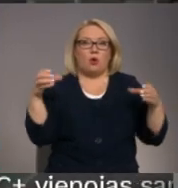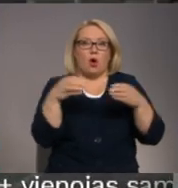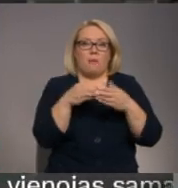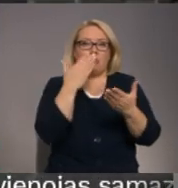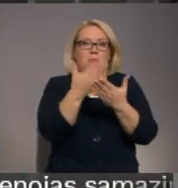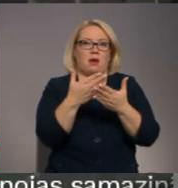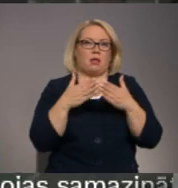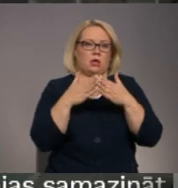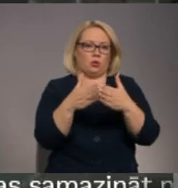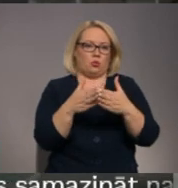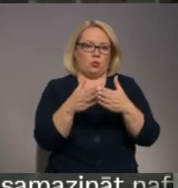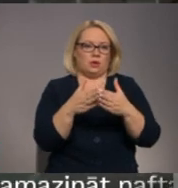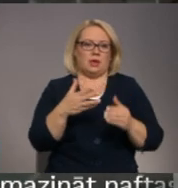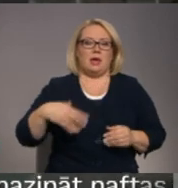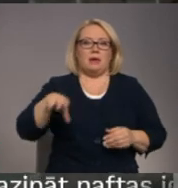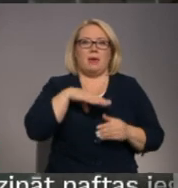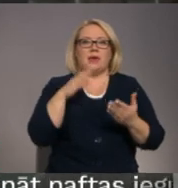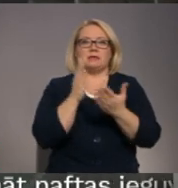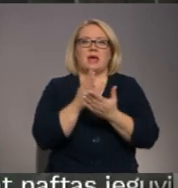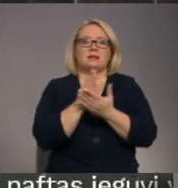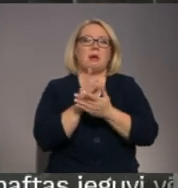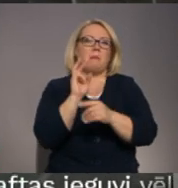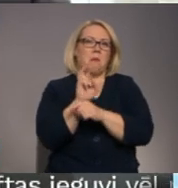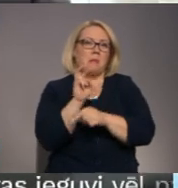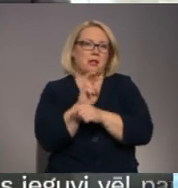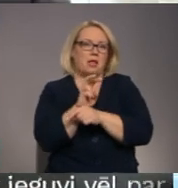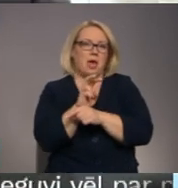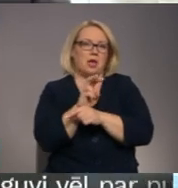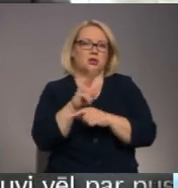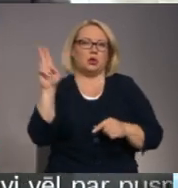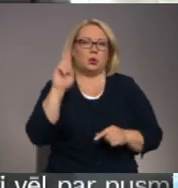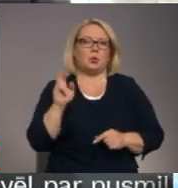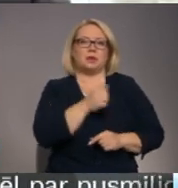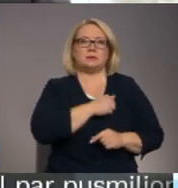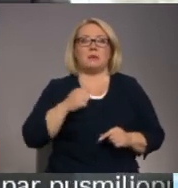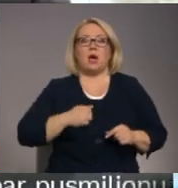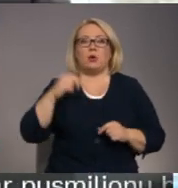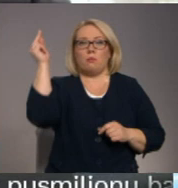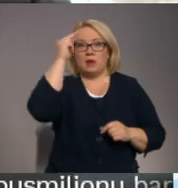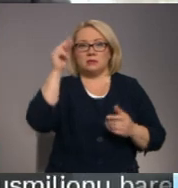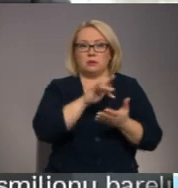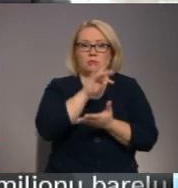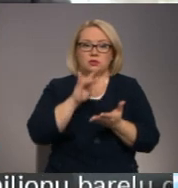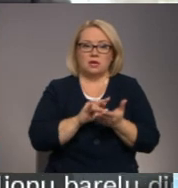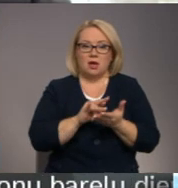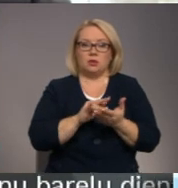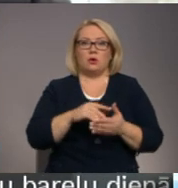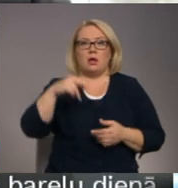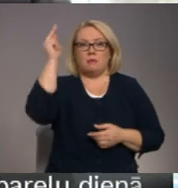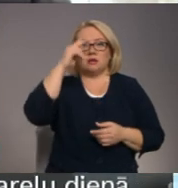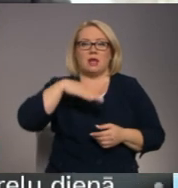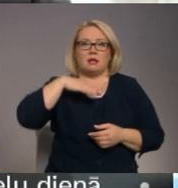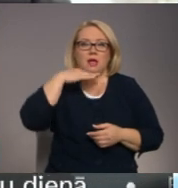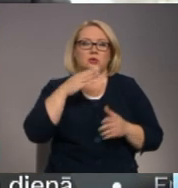kuģi. Esam pa šo laiku apmeklējuši jūras spēku mācību centru. Mācību klases, kur